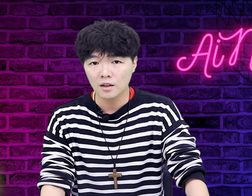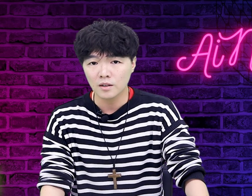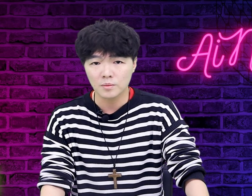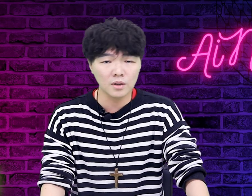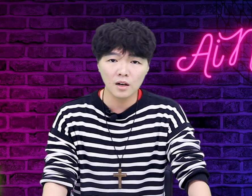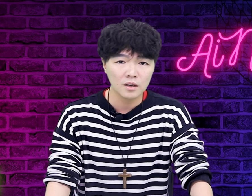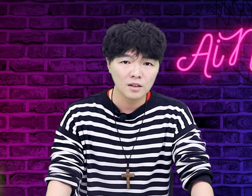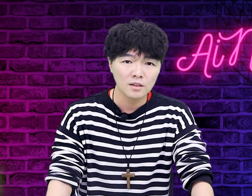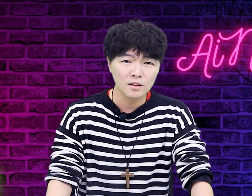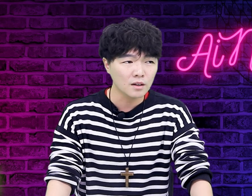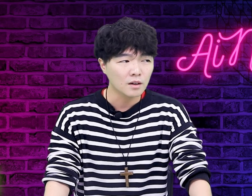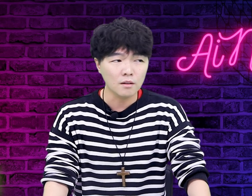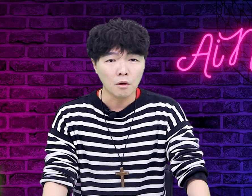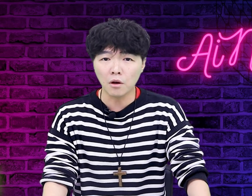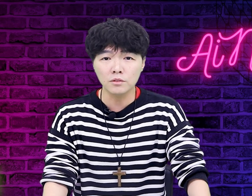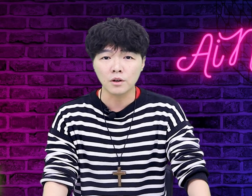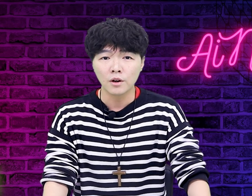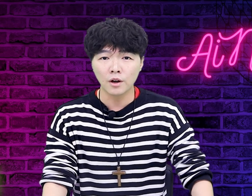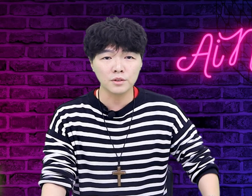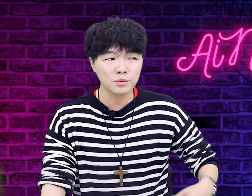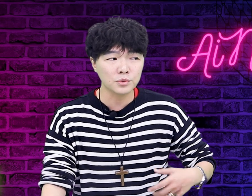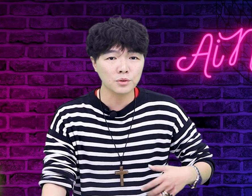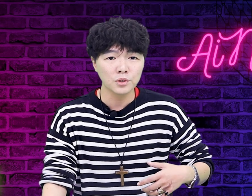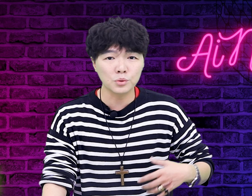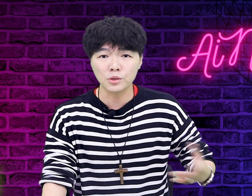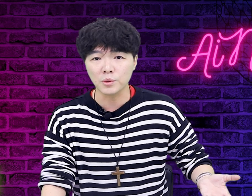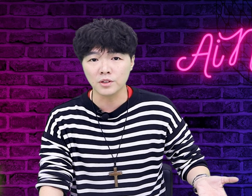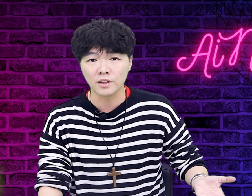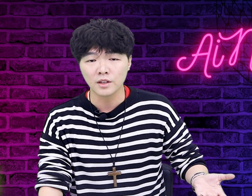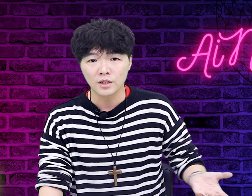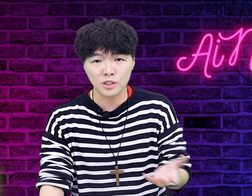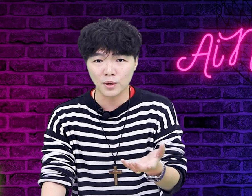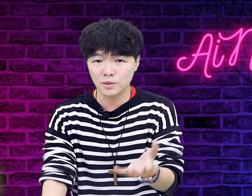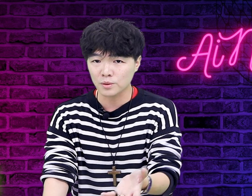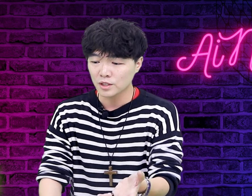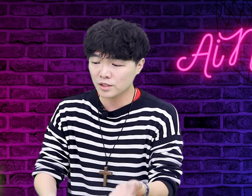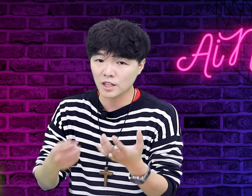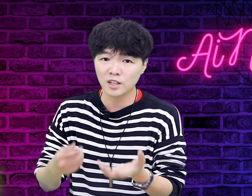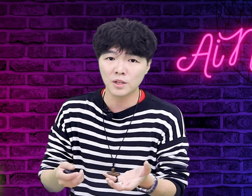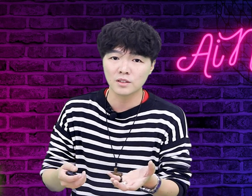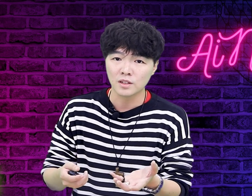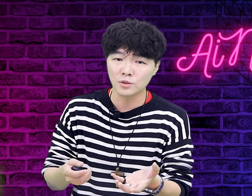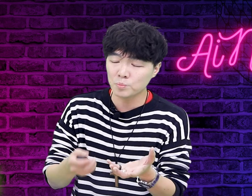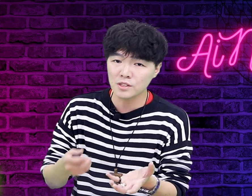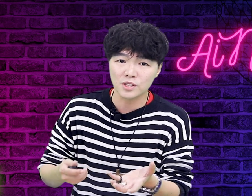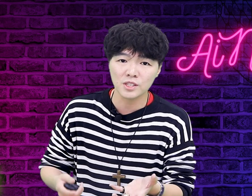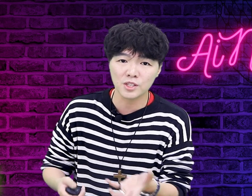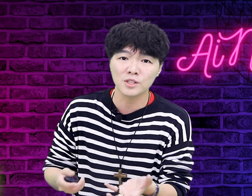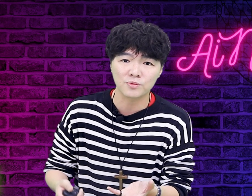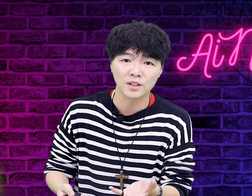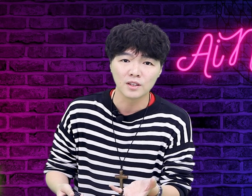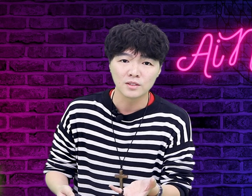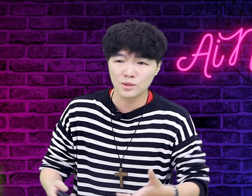不会啊， Hunter 是我见过最聪明的人， 他喜欢从地毯上面用鼻子